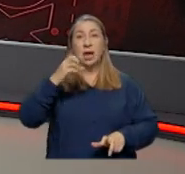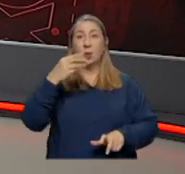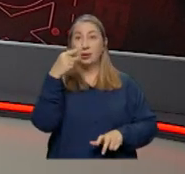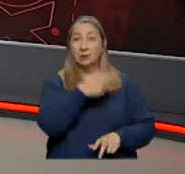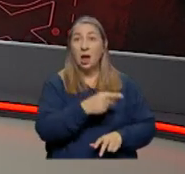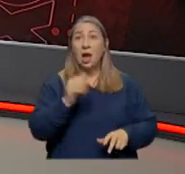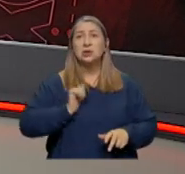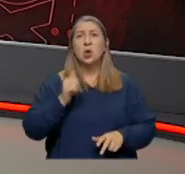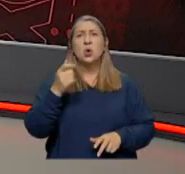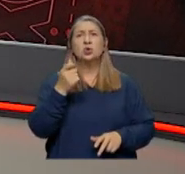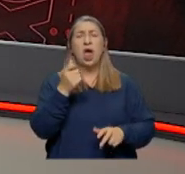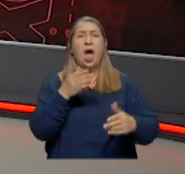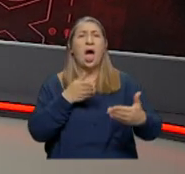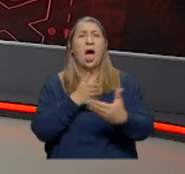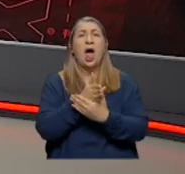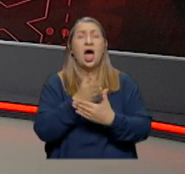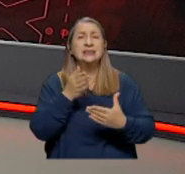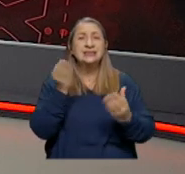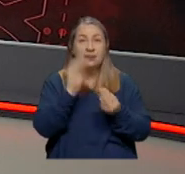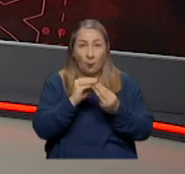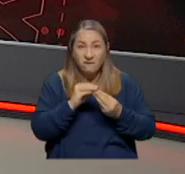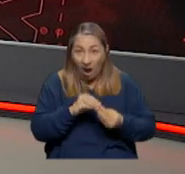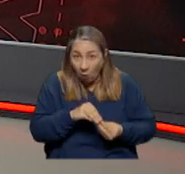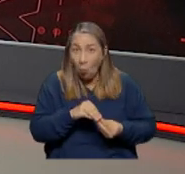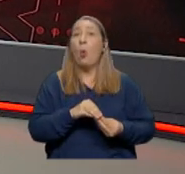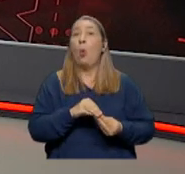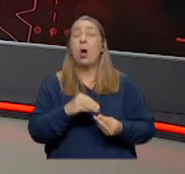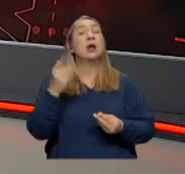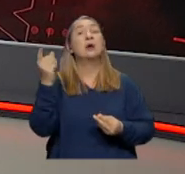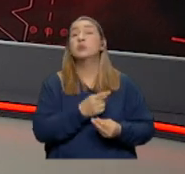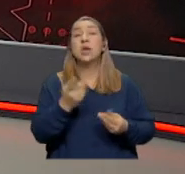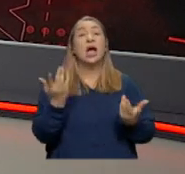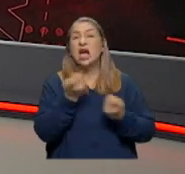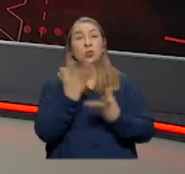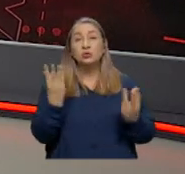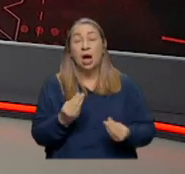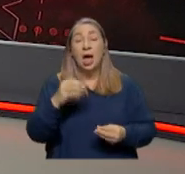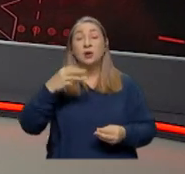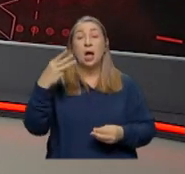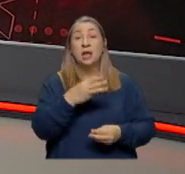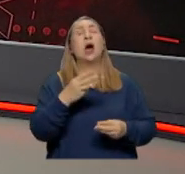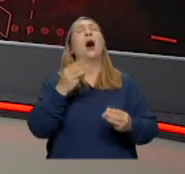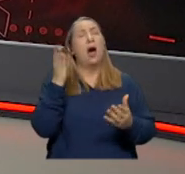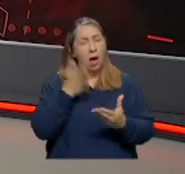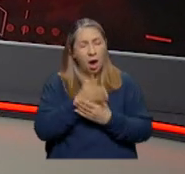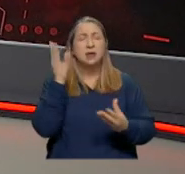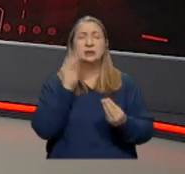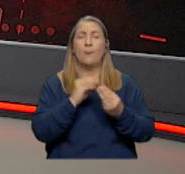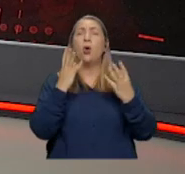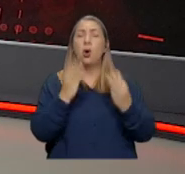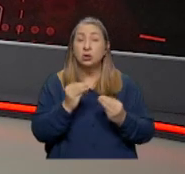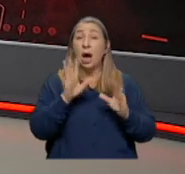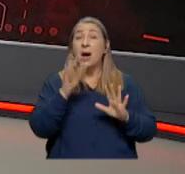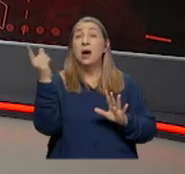Erdoğan daydı asgari ücreti ara zam olacak mı olursa Rakam ne olacak Erdoğan ara zam sinyali verdi